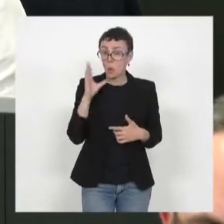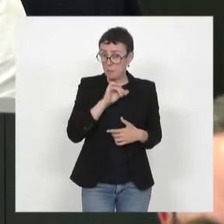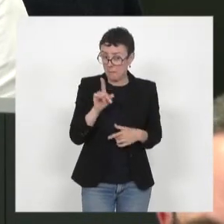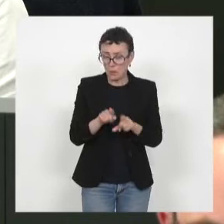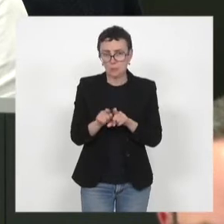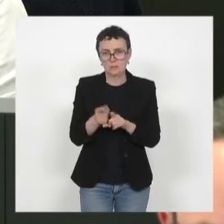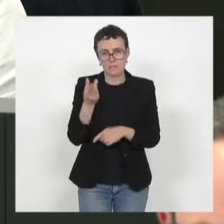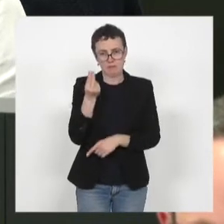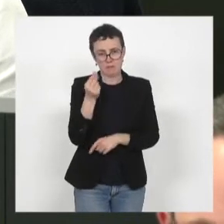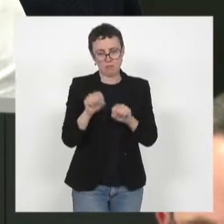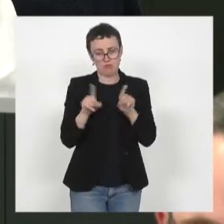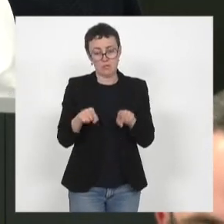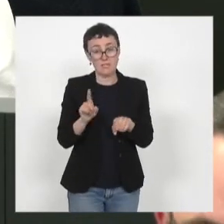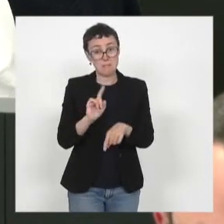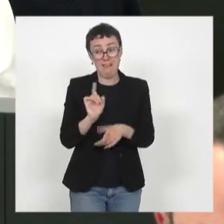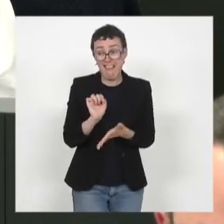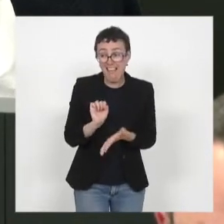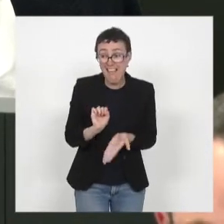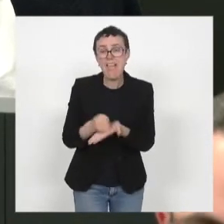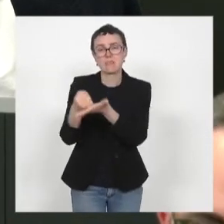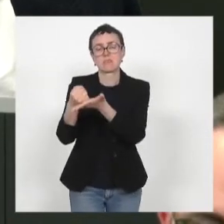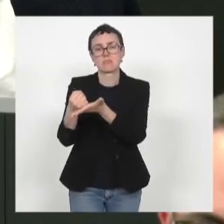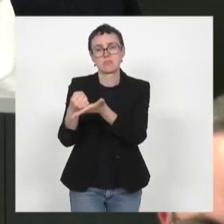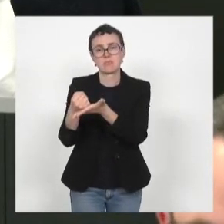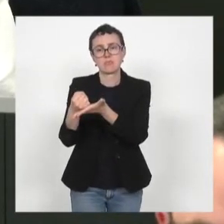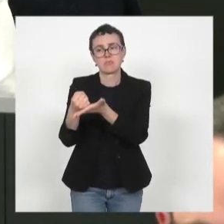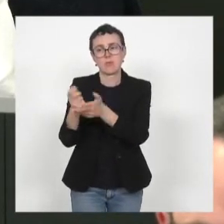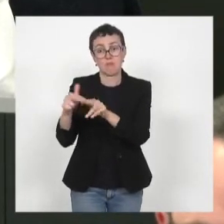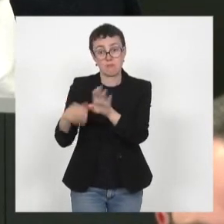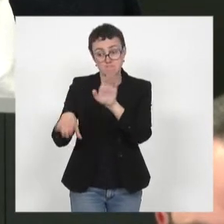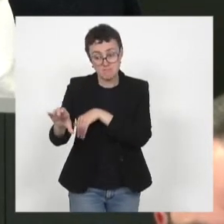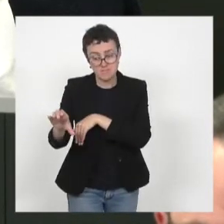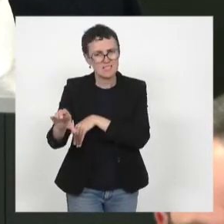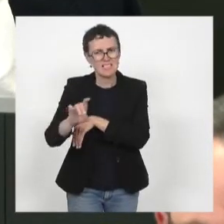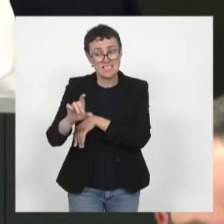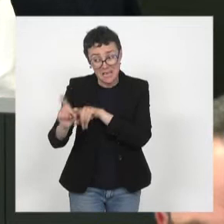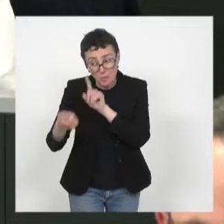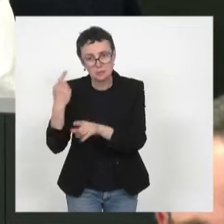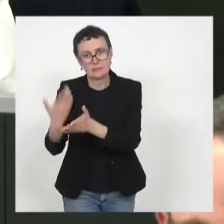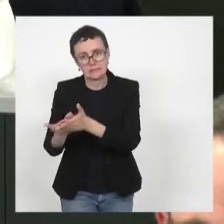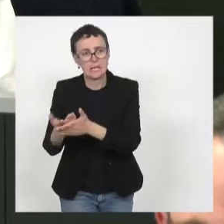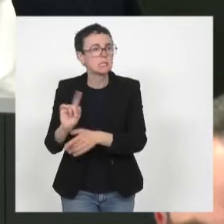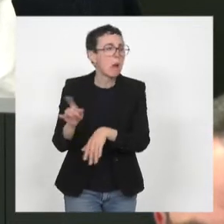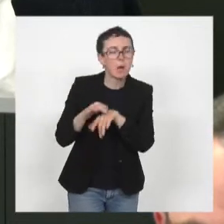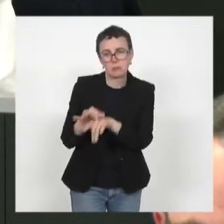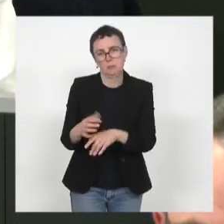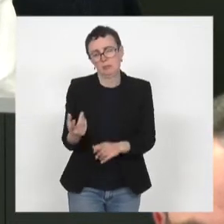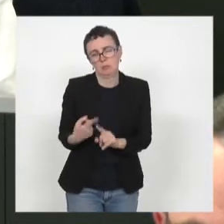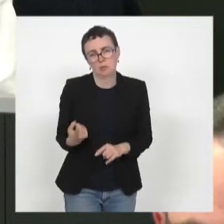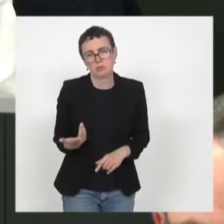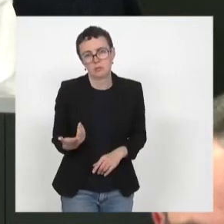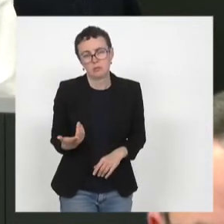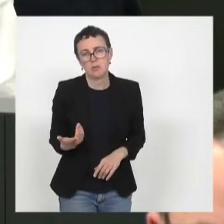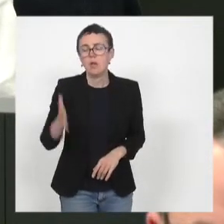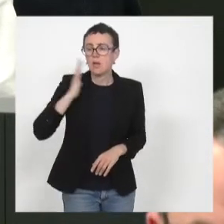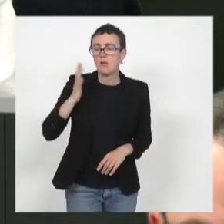bien l'aide aux travaux, davantage que l'accompagnement qui est déterminant dans la massification. Lorsque nous avons voté le